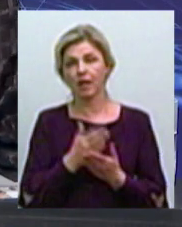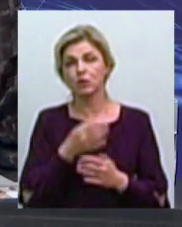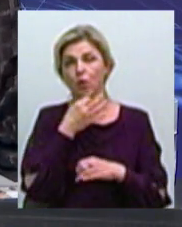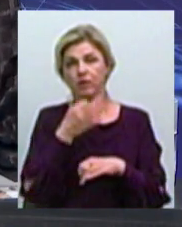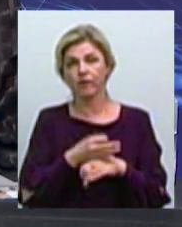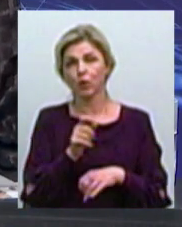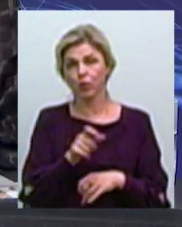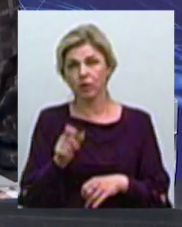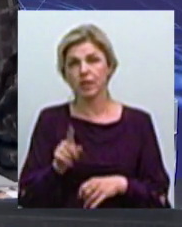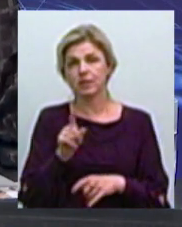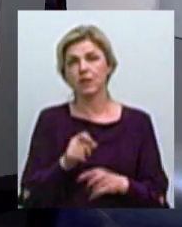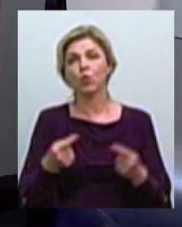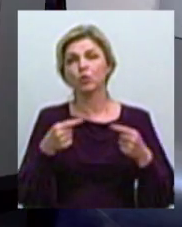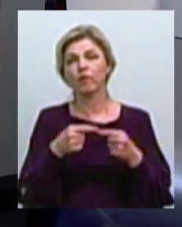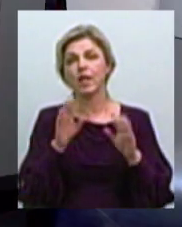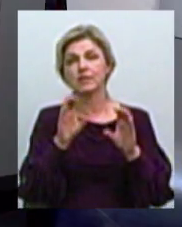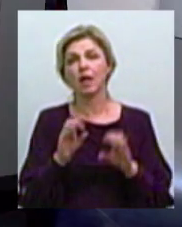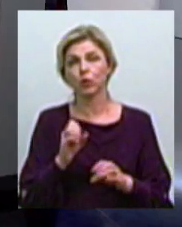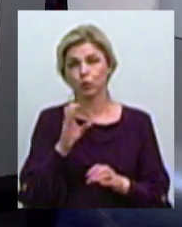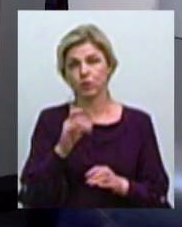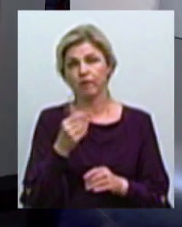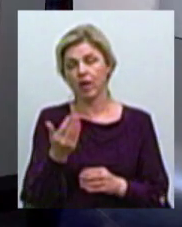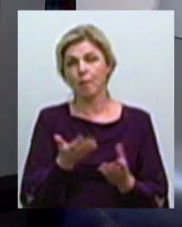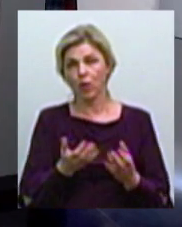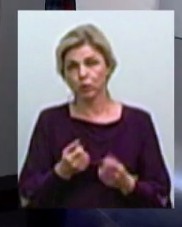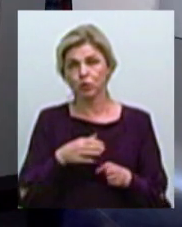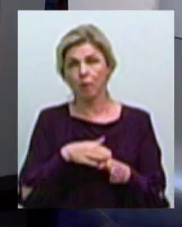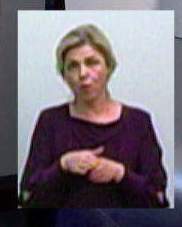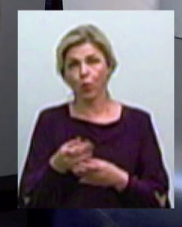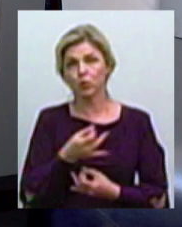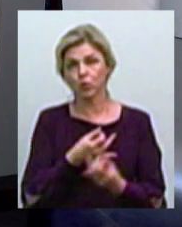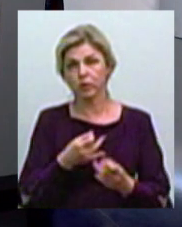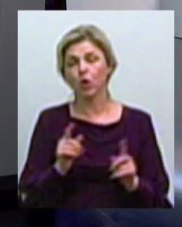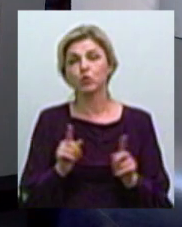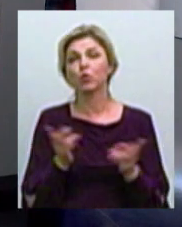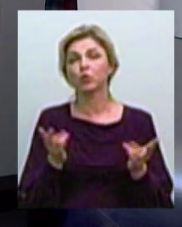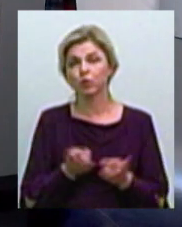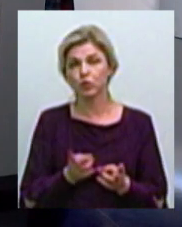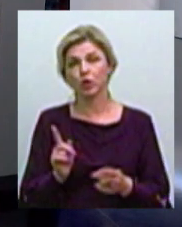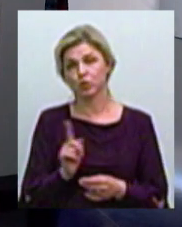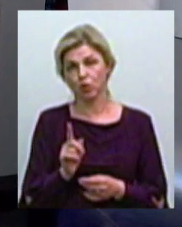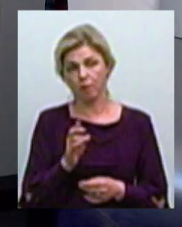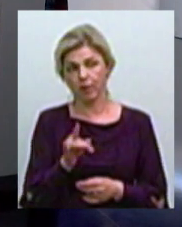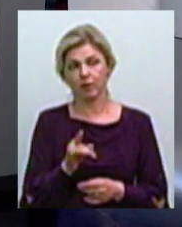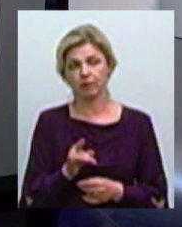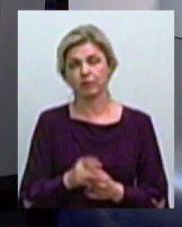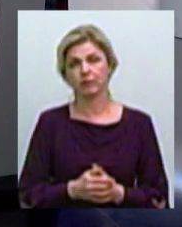за встановлення статусу, і ви отримаєте повну консультацію, що потрібно для того, щоб,